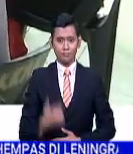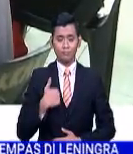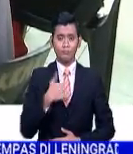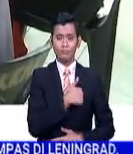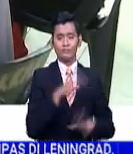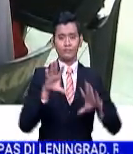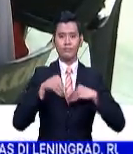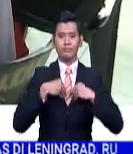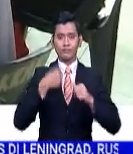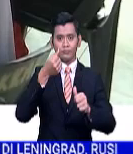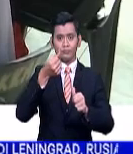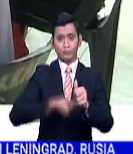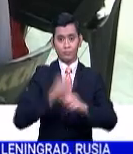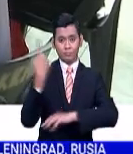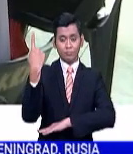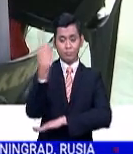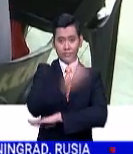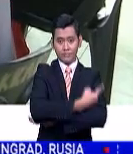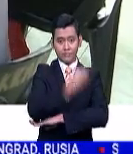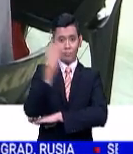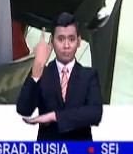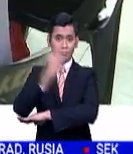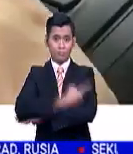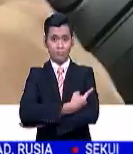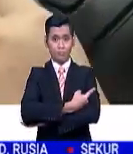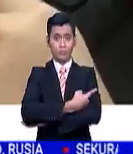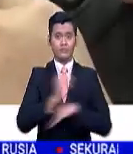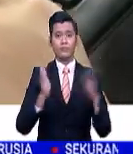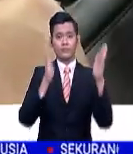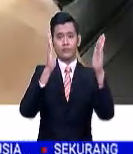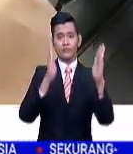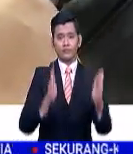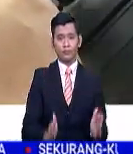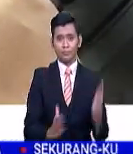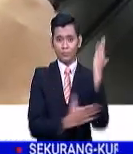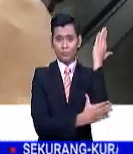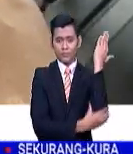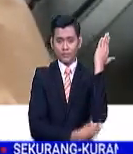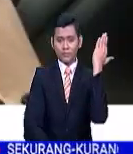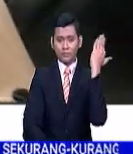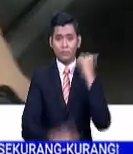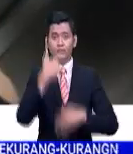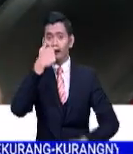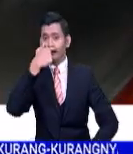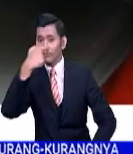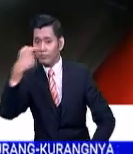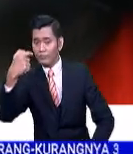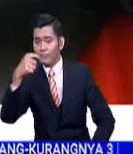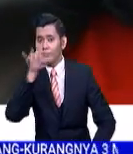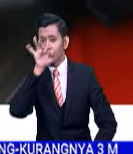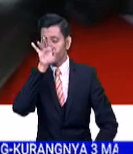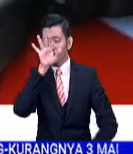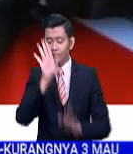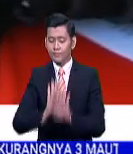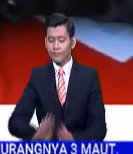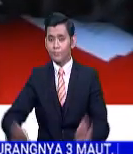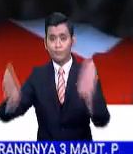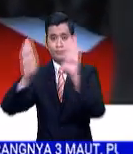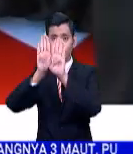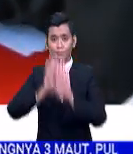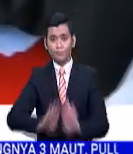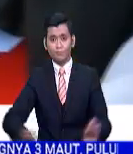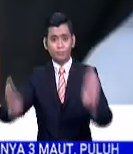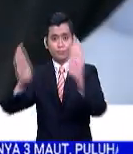dapatlah pada setiap hari ini, warga asnaf ni mereka terpedaya dengan dakyah-dakyah ataupun